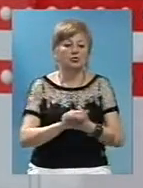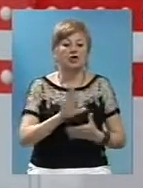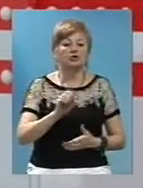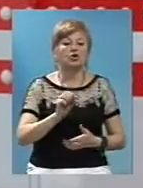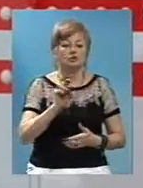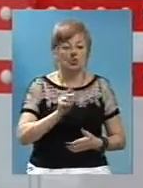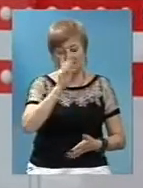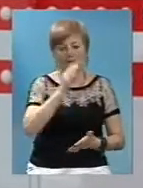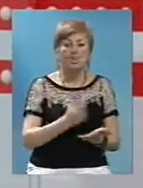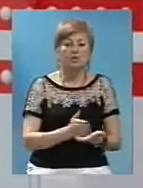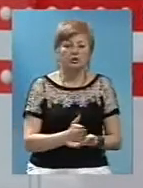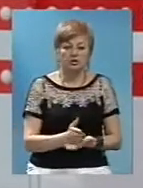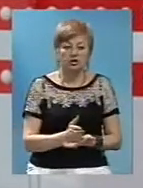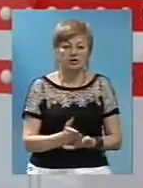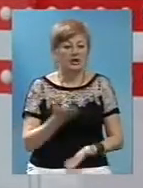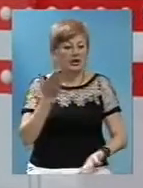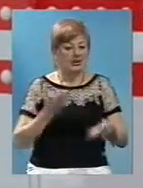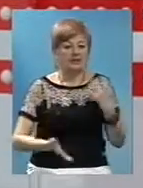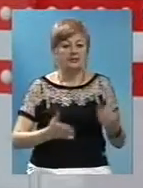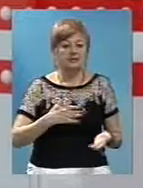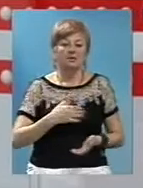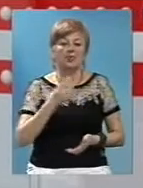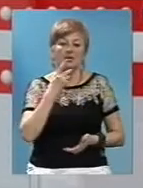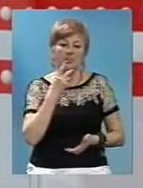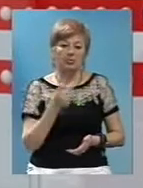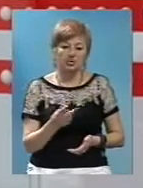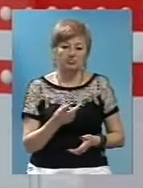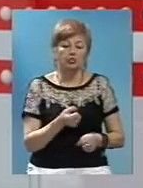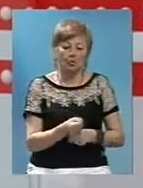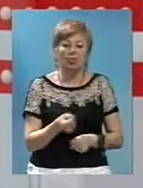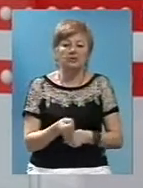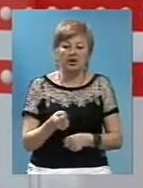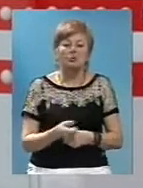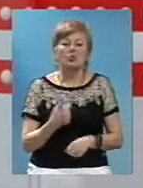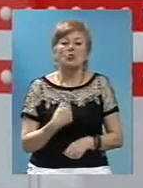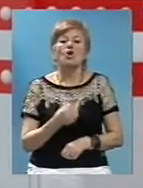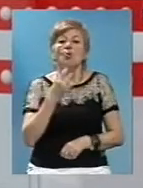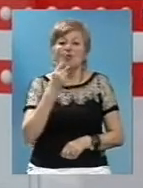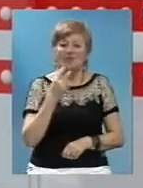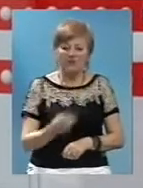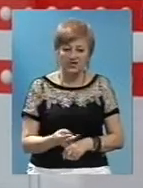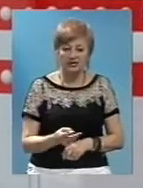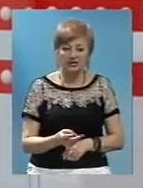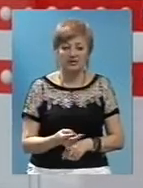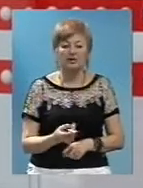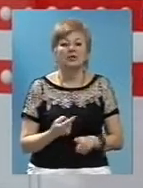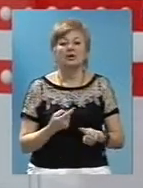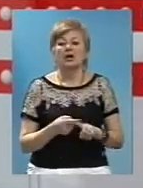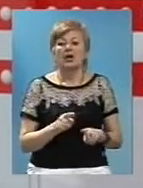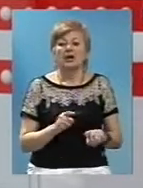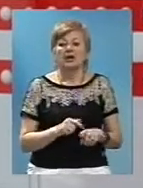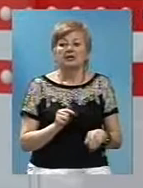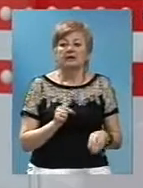політична. Угу. І якщо ми подивимося на будь-які приклади тероризму, ми саме це побачимо. Це стосується класів, це